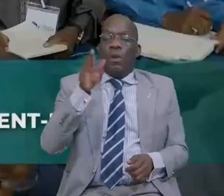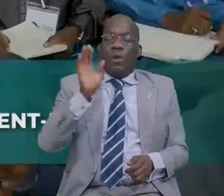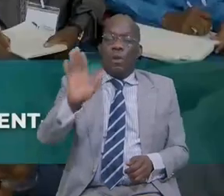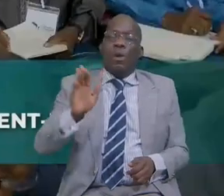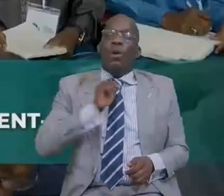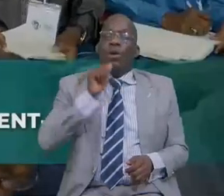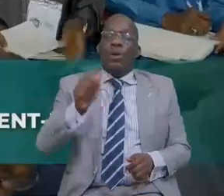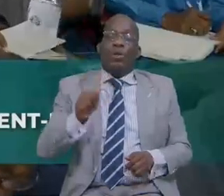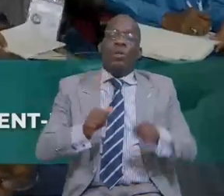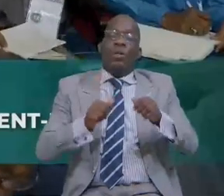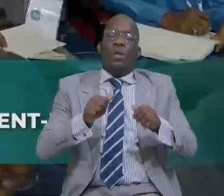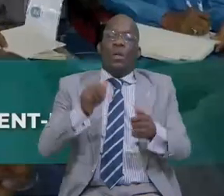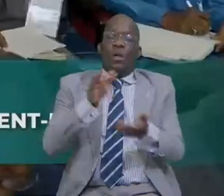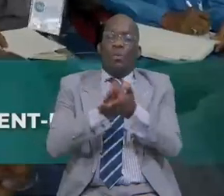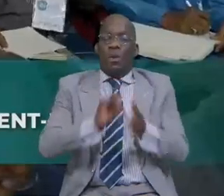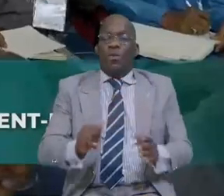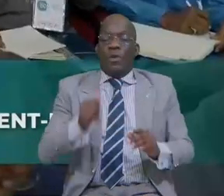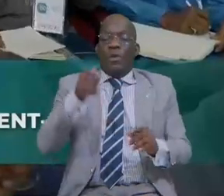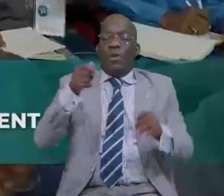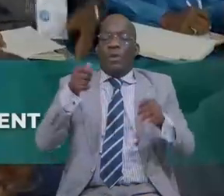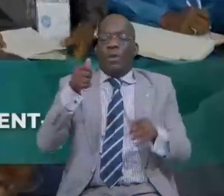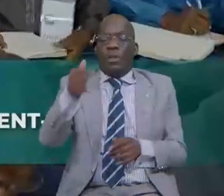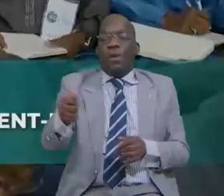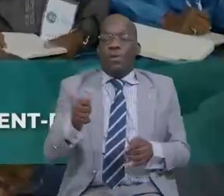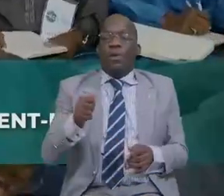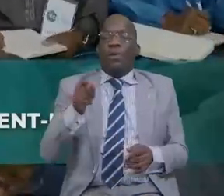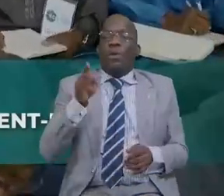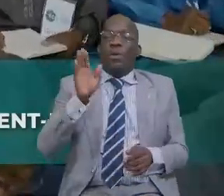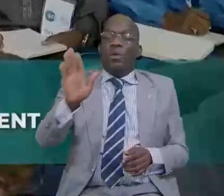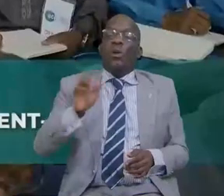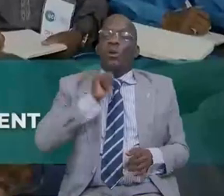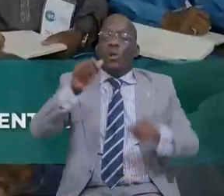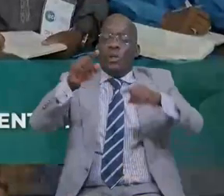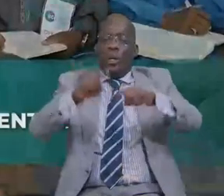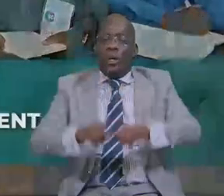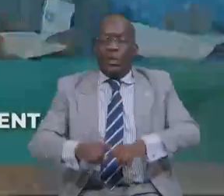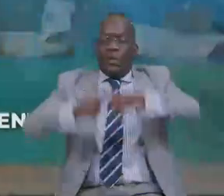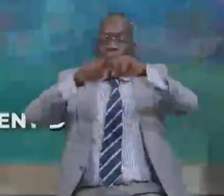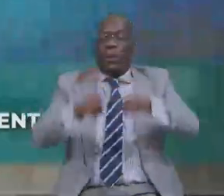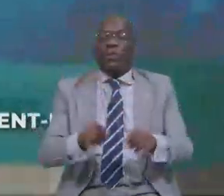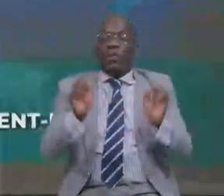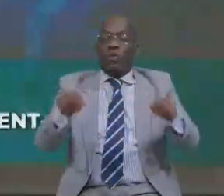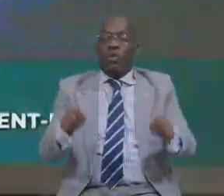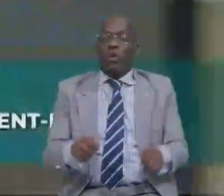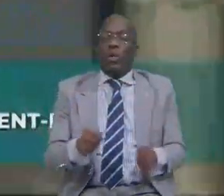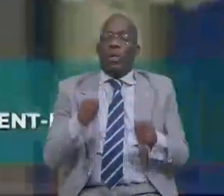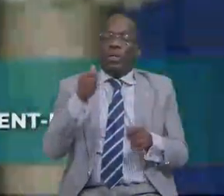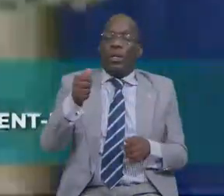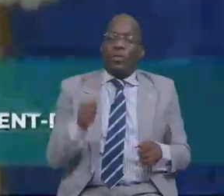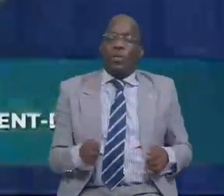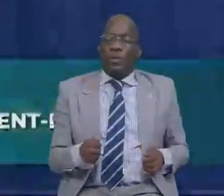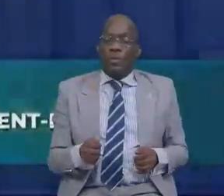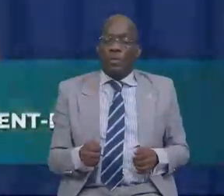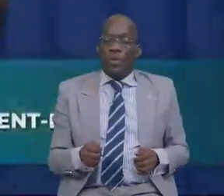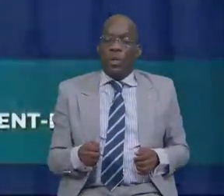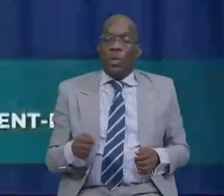toi qui ne crois pas, toi qui n'es pas fiable, nous ne sommes pas dans le ministère Nous